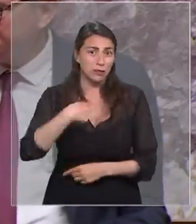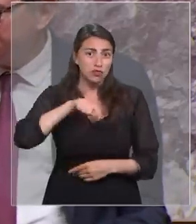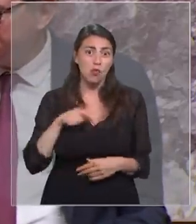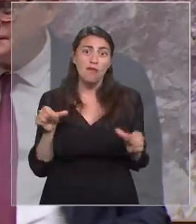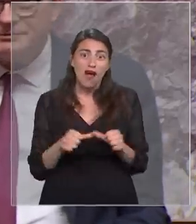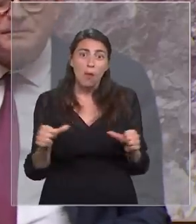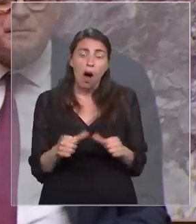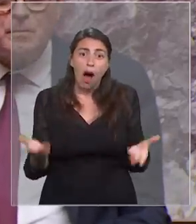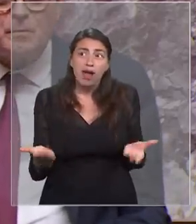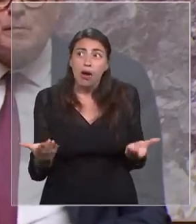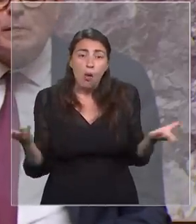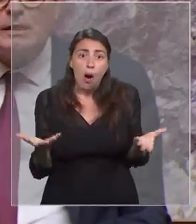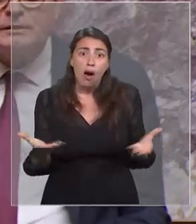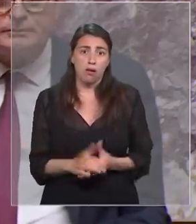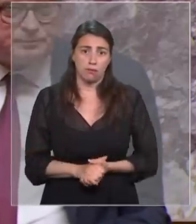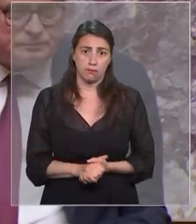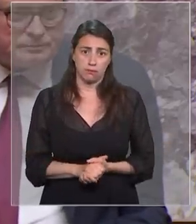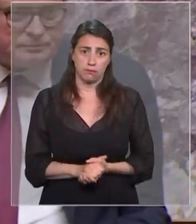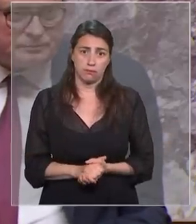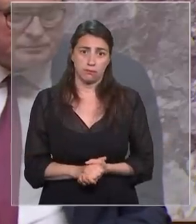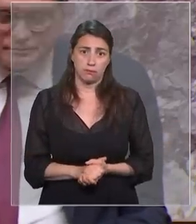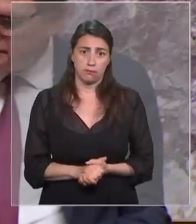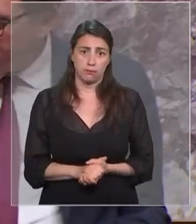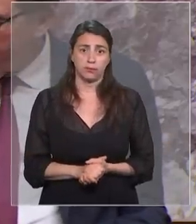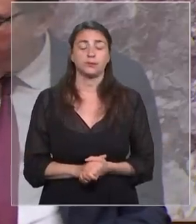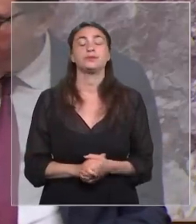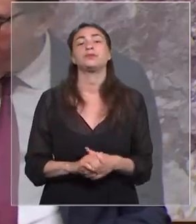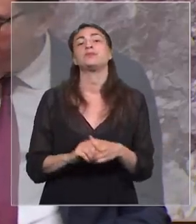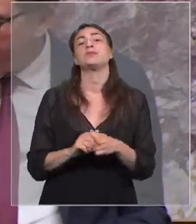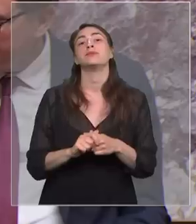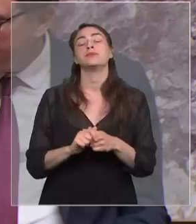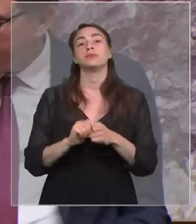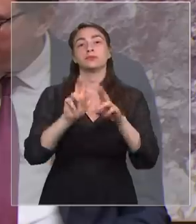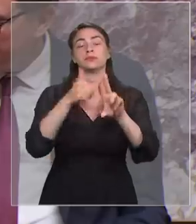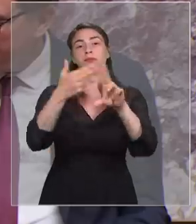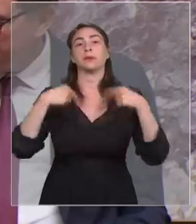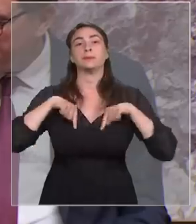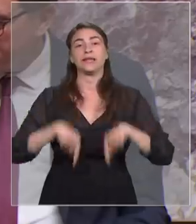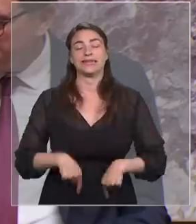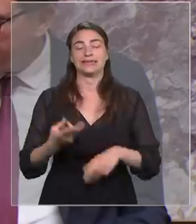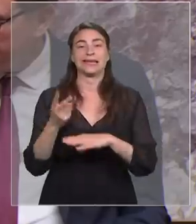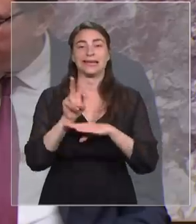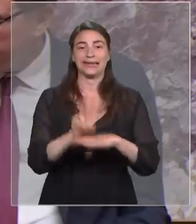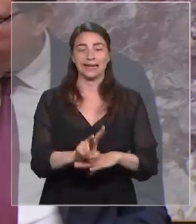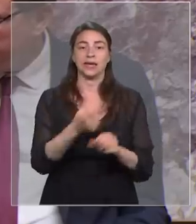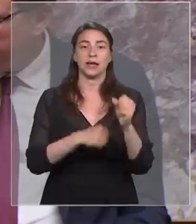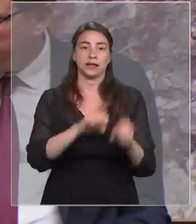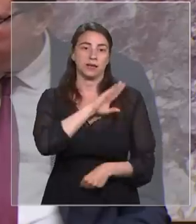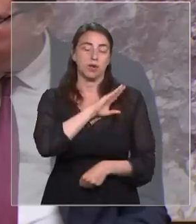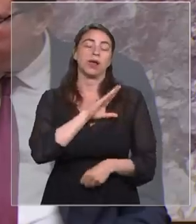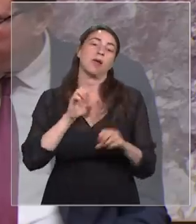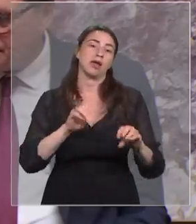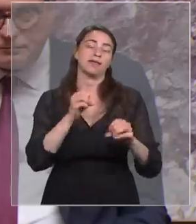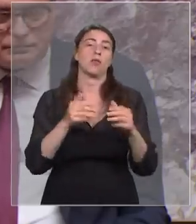Madame Sylvie Retailleau, ministre déléguée chargée de l'enseignement supérieur et de la recherche.